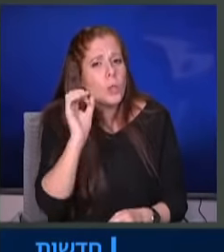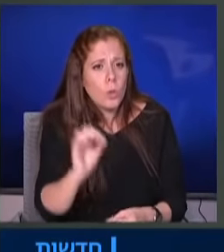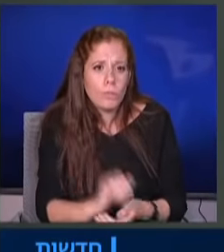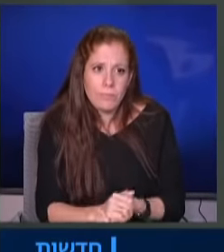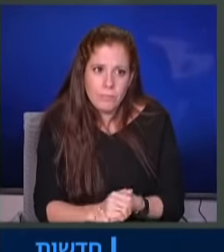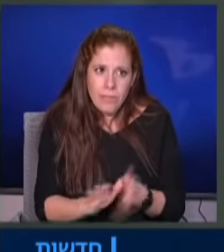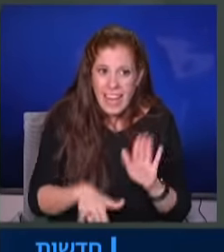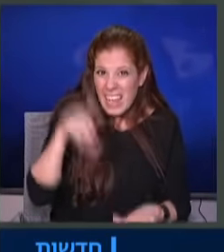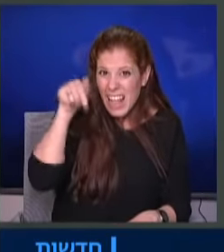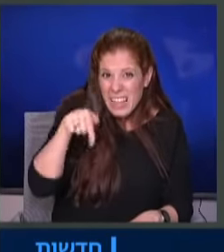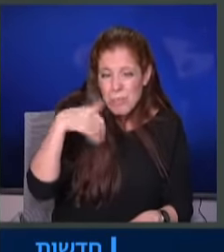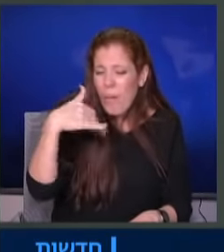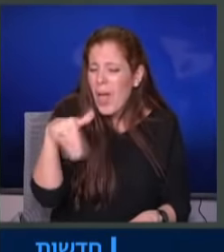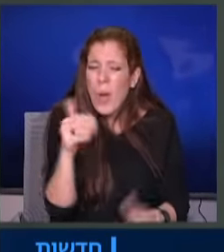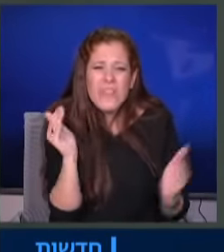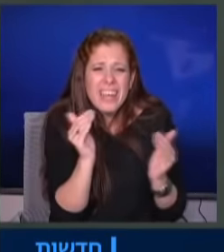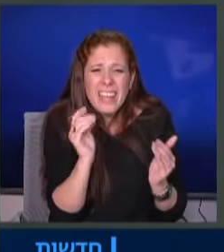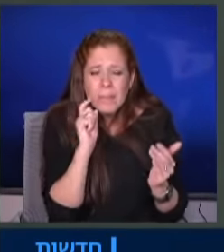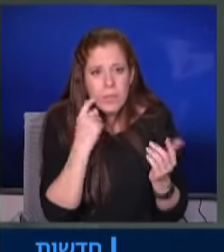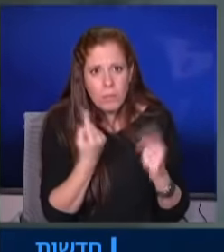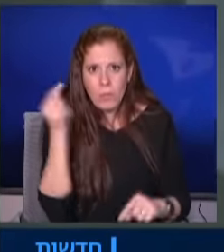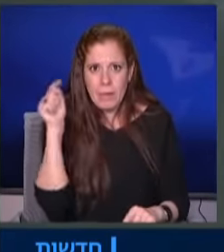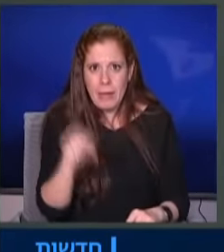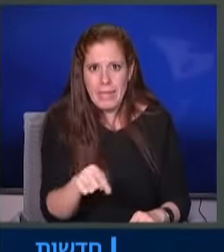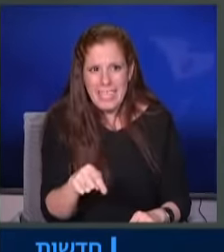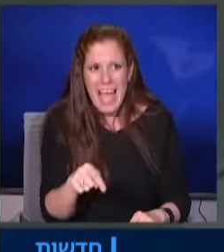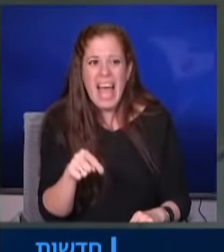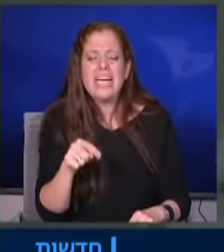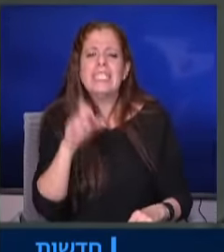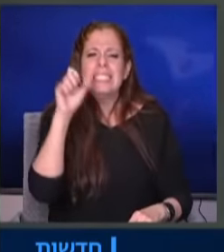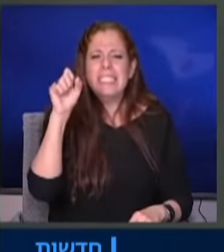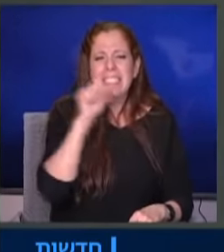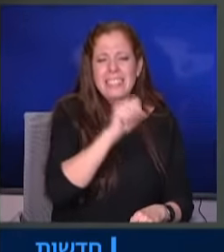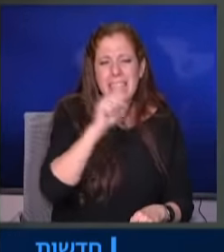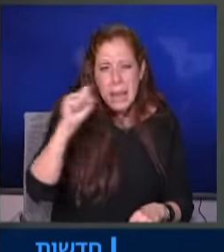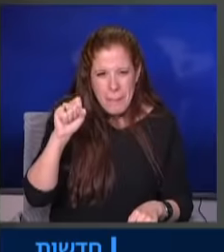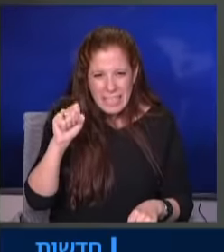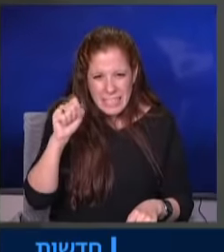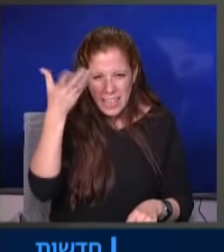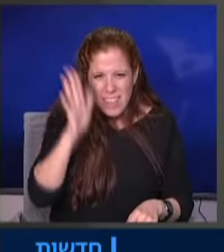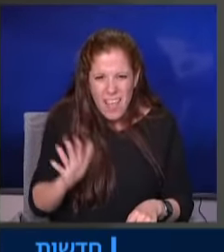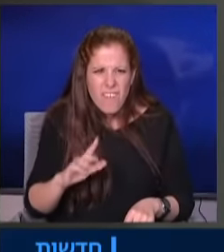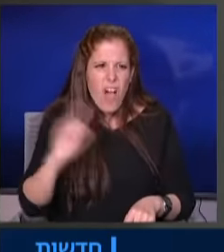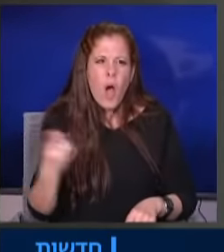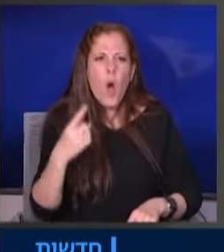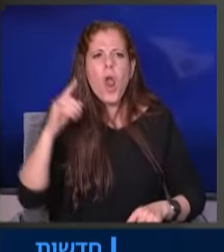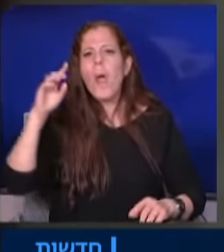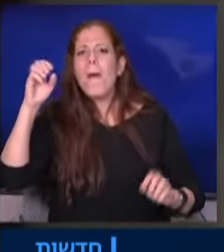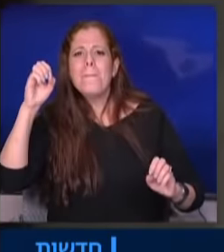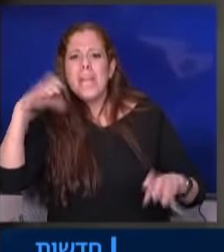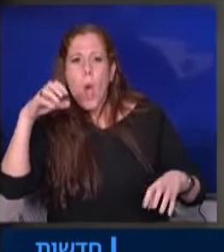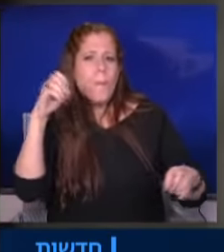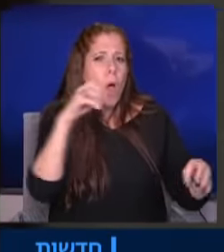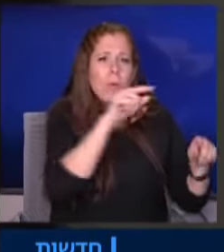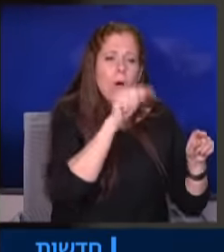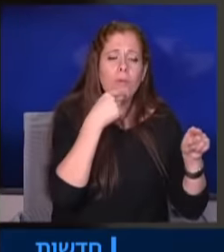כן? רחוב קטן, מצחיק. פתאום אני מגיע לסינמה סיטי וכל המסכים, בני אור, בני אור, בני אור, בני אור, בני אור, ואנחנו אומרים לה שאומר איפה זה בני אור, הוא אומר לנו